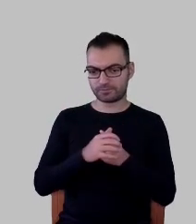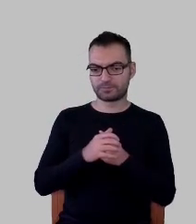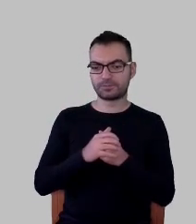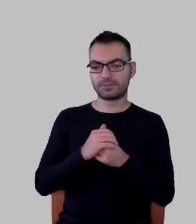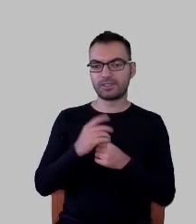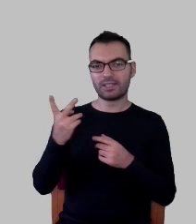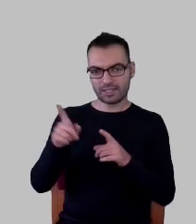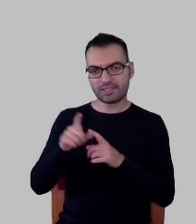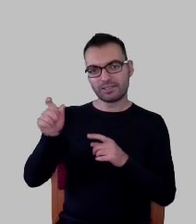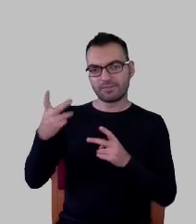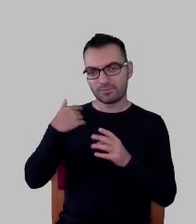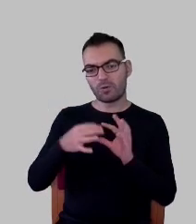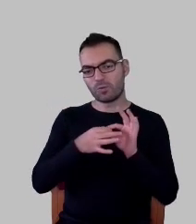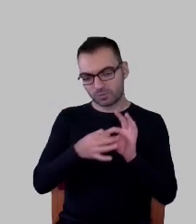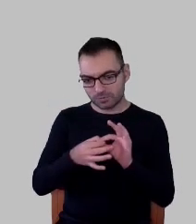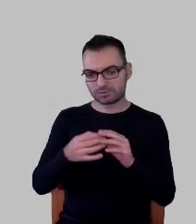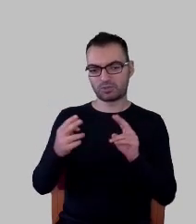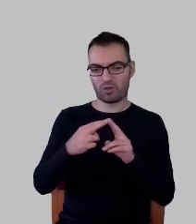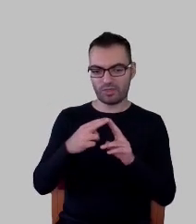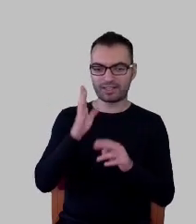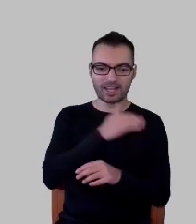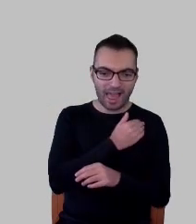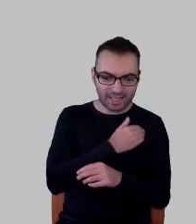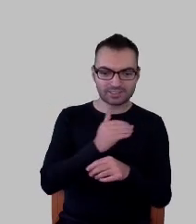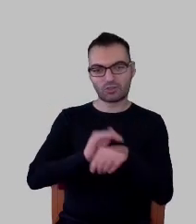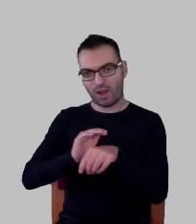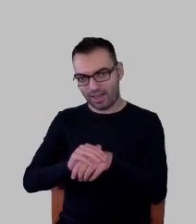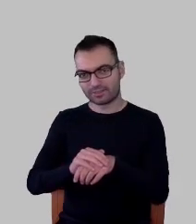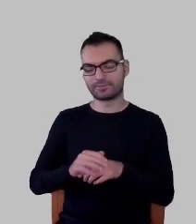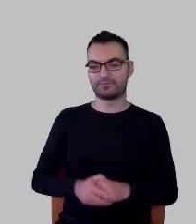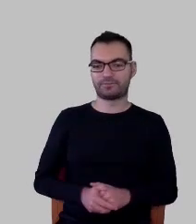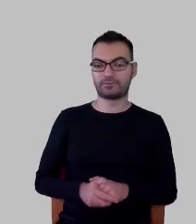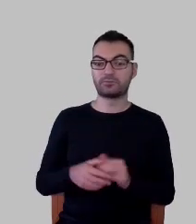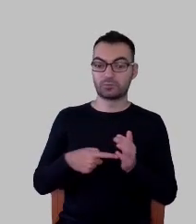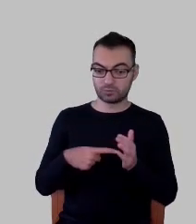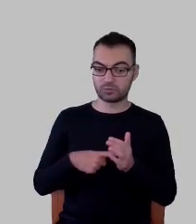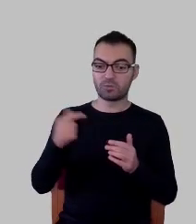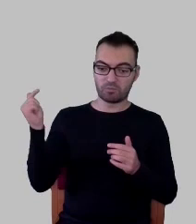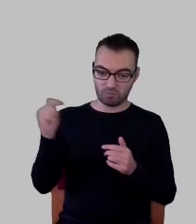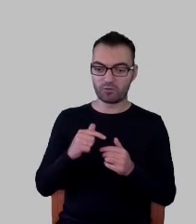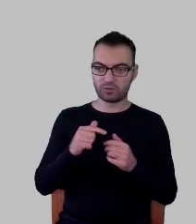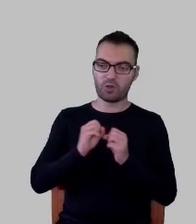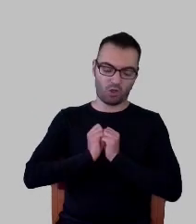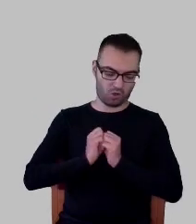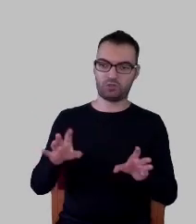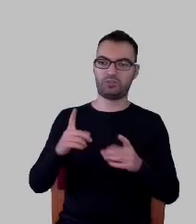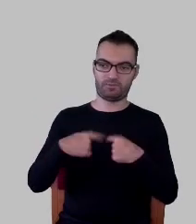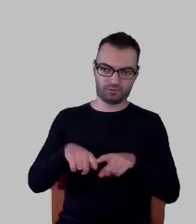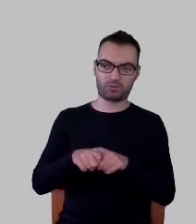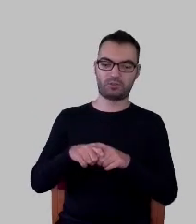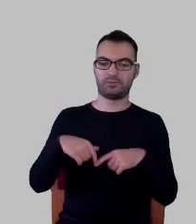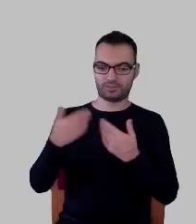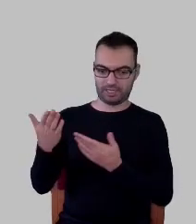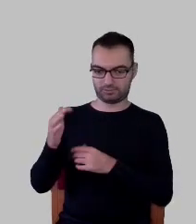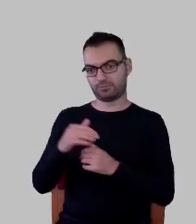były utrzymywane z rówieśnikami, z klasą, z kolegami. To powinny być oczywiście takie działania zapewnione.